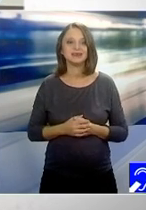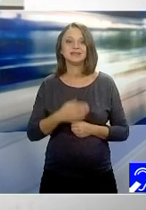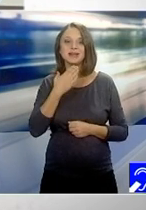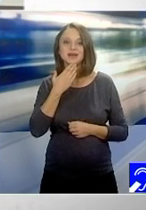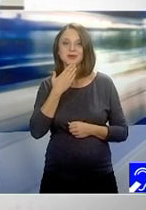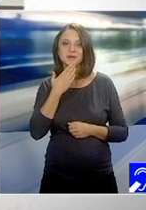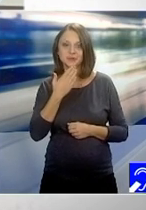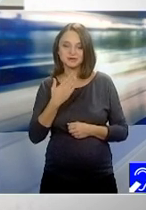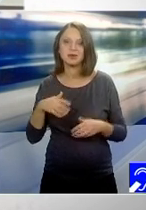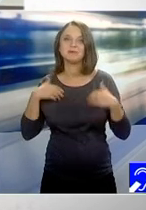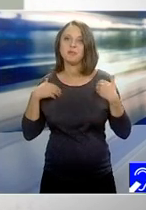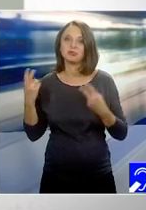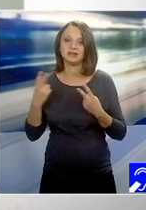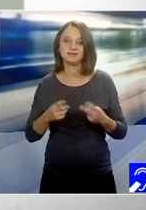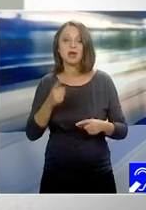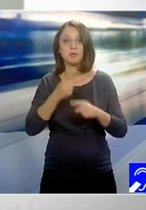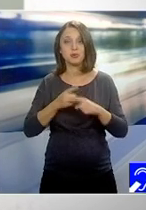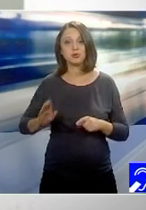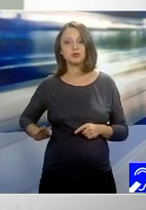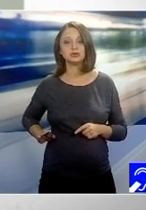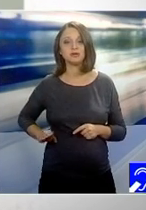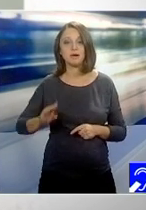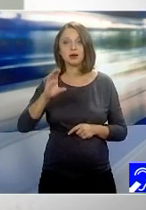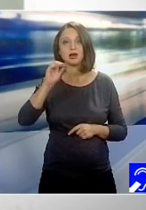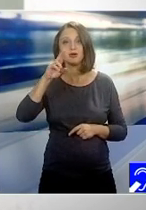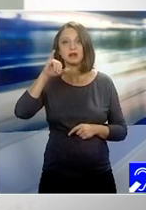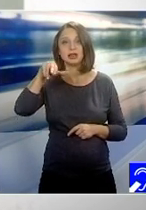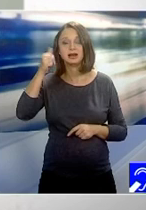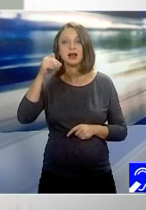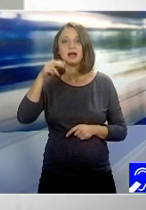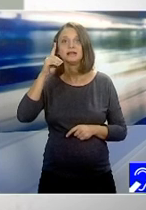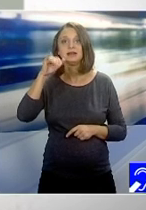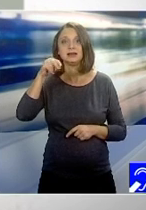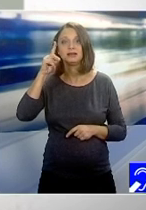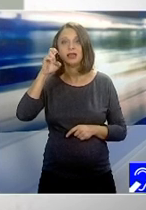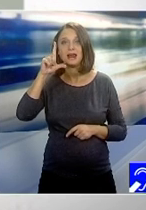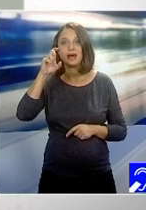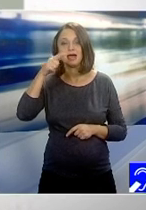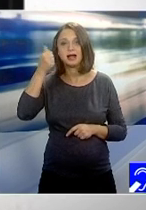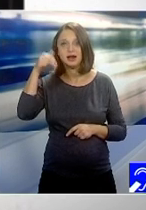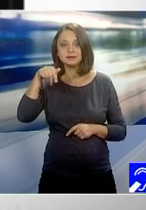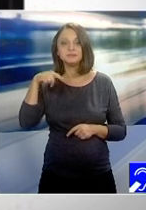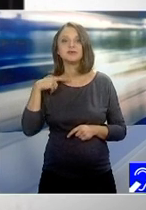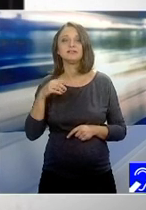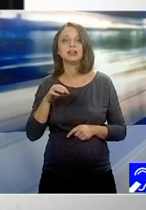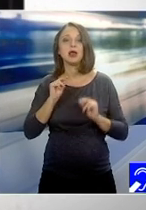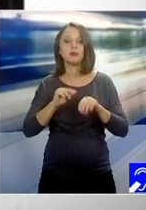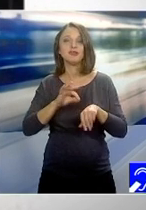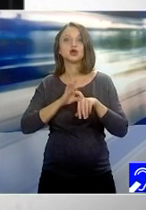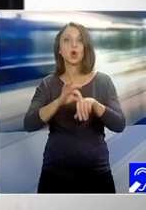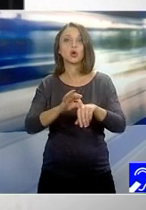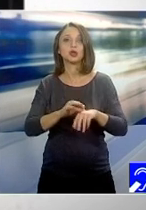invitație. Și doamna Corina din Delegan, profesor, coordonator al festivalului. Bună ziua! Bună ziua!